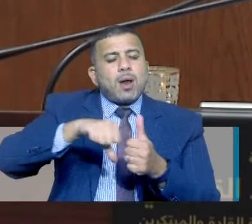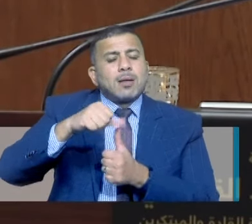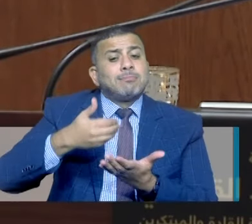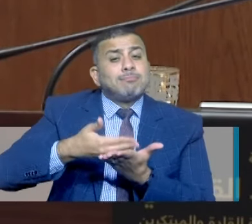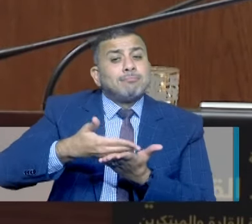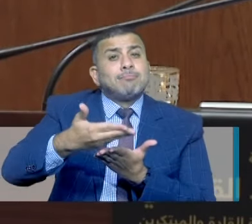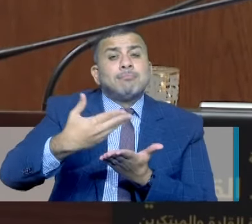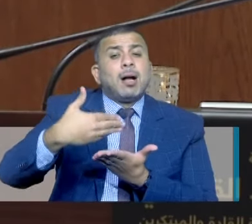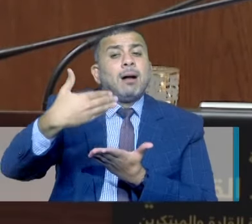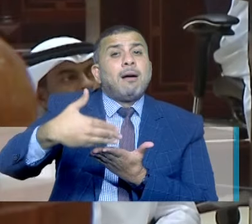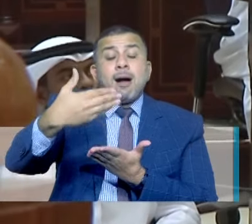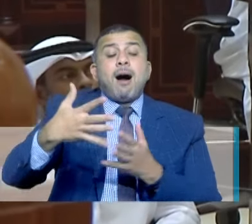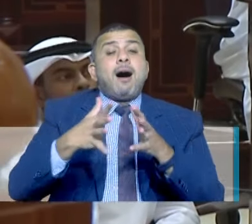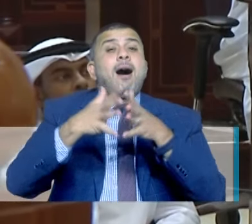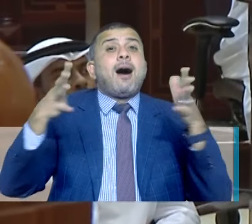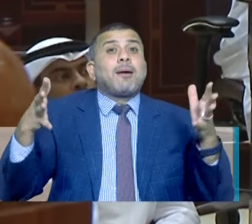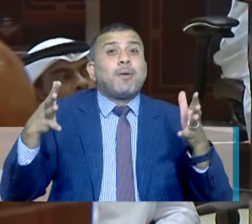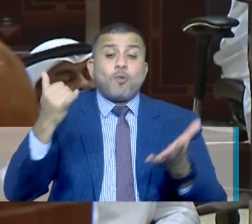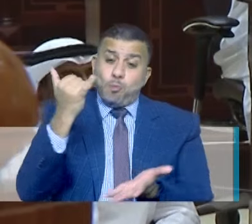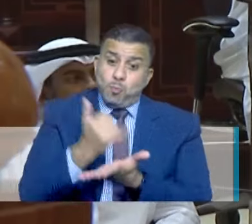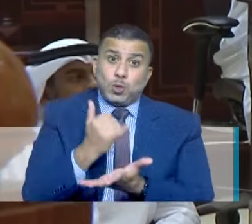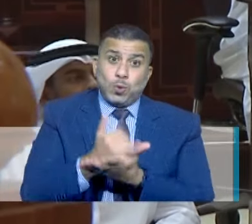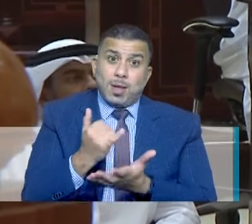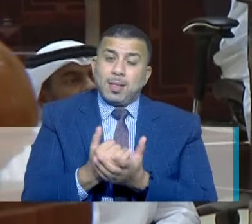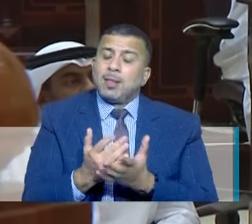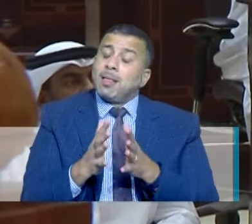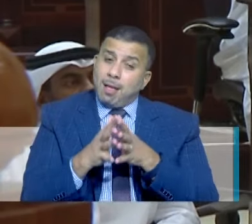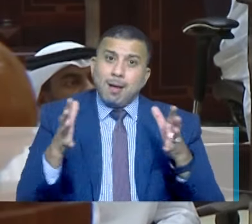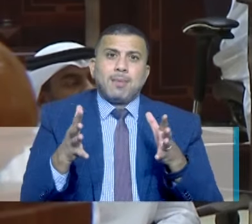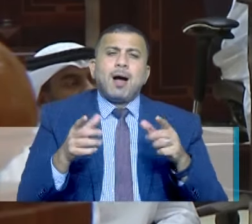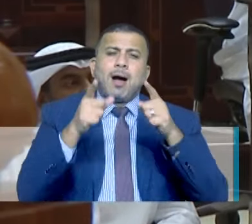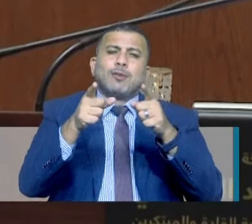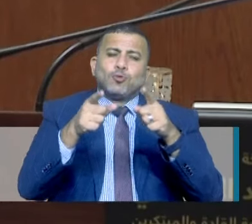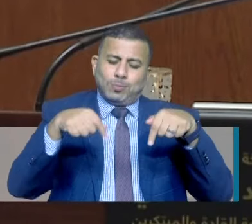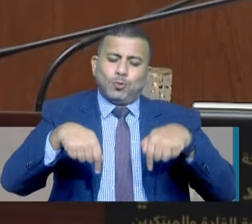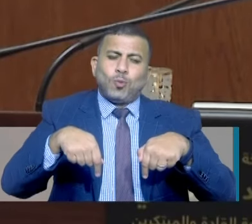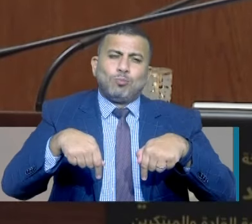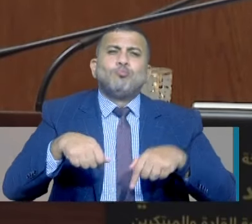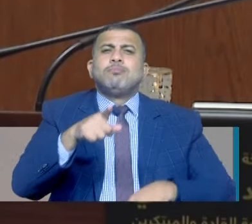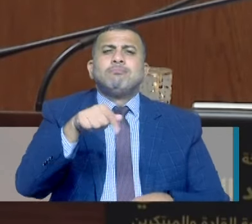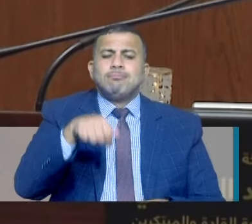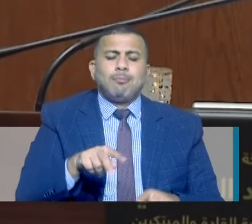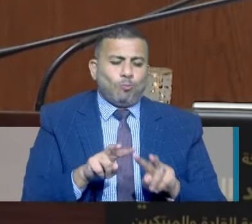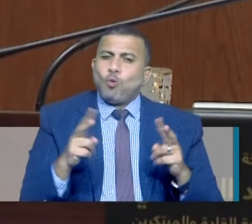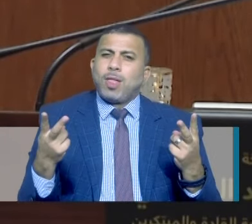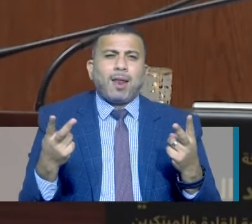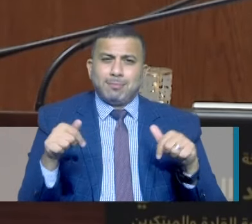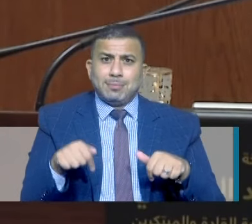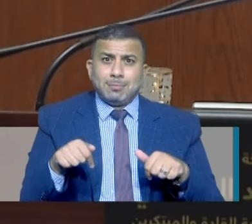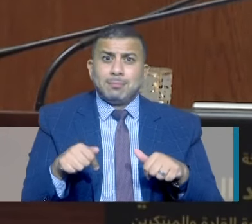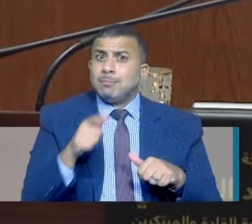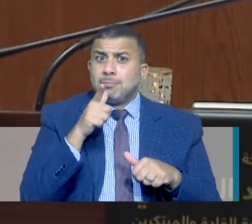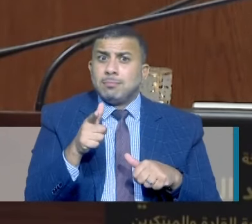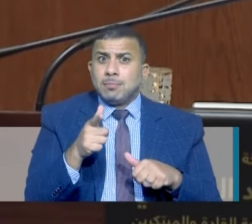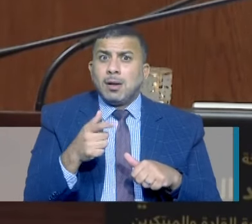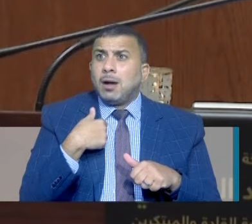بأن تحمل رسائل أكبر ومسؤوليات أعمق. وأنتم اليوم تعيشون عصراً مختلفاً تحقق فيه